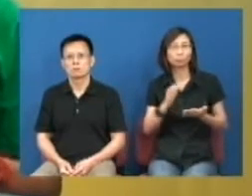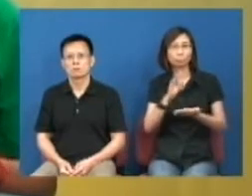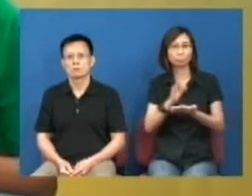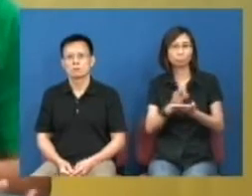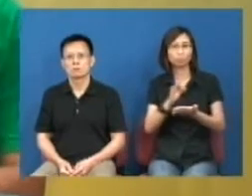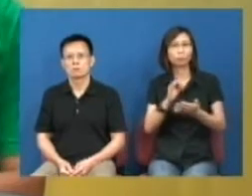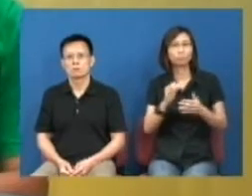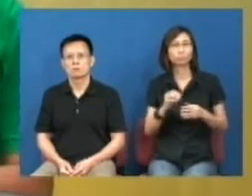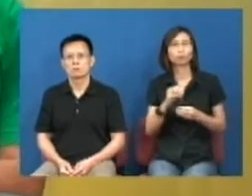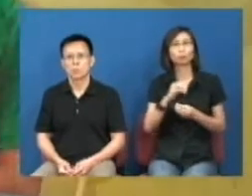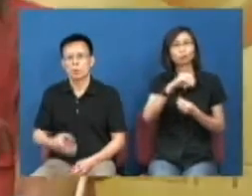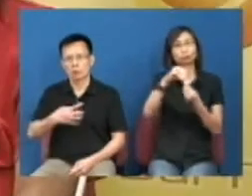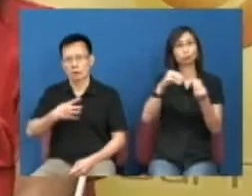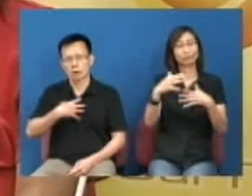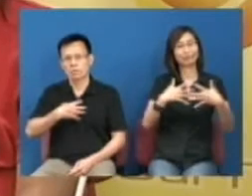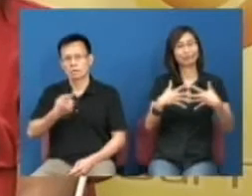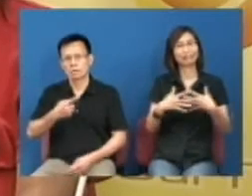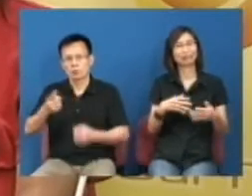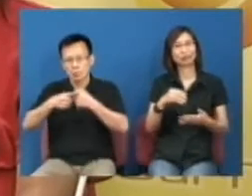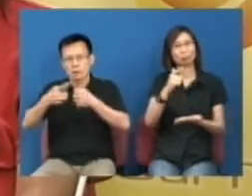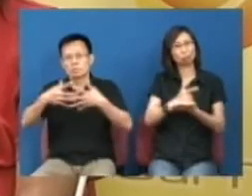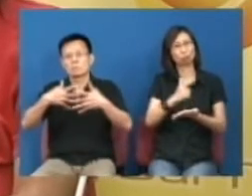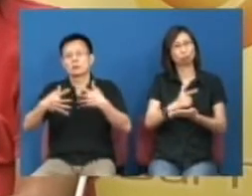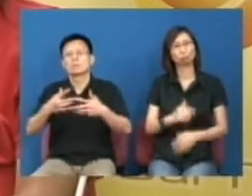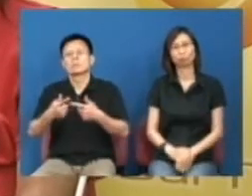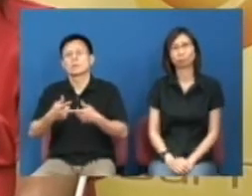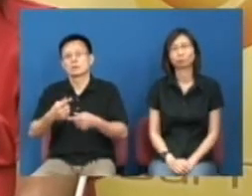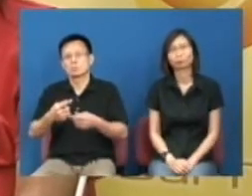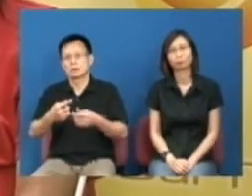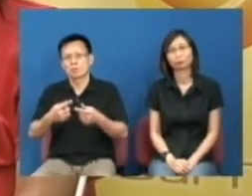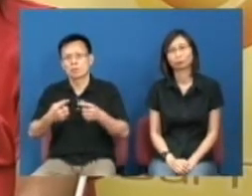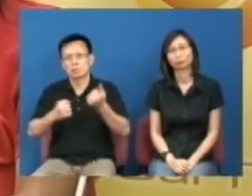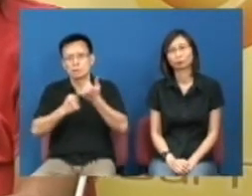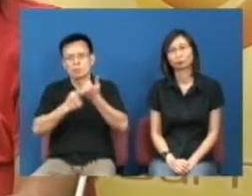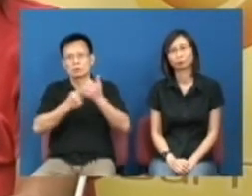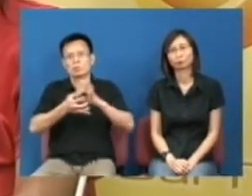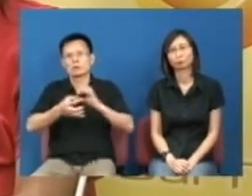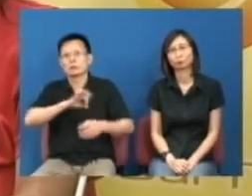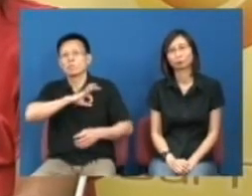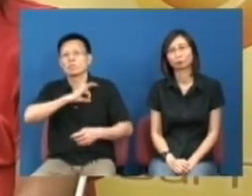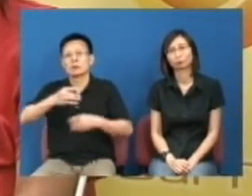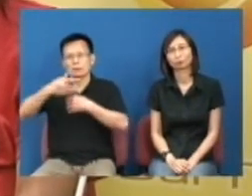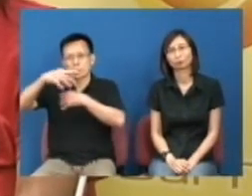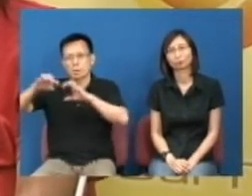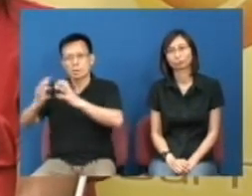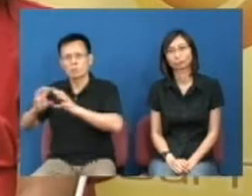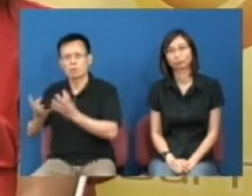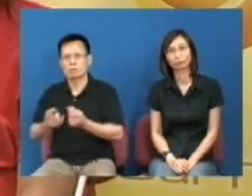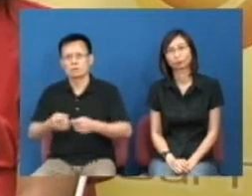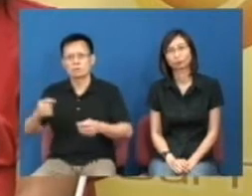峻。 我覺得其實如果第一件事的支聯會同埋。其他的黨派就應該即